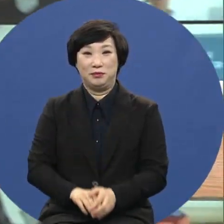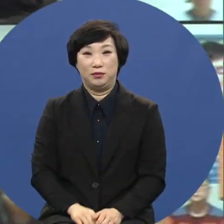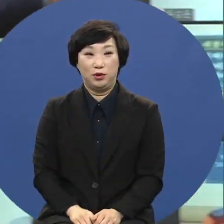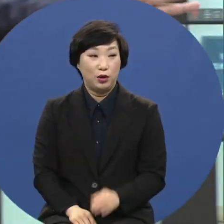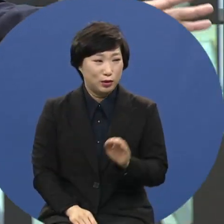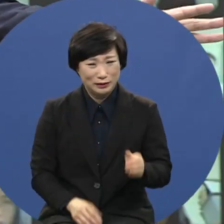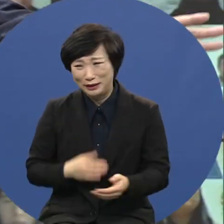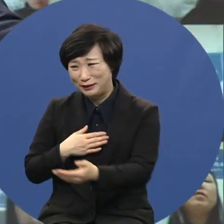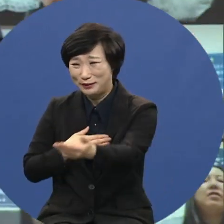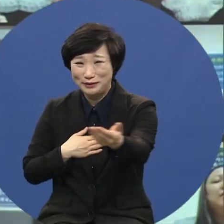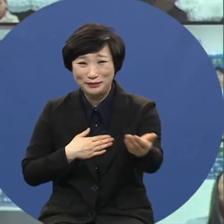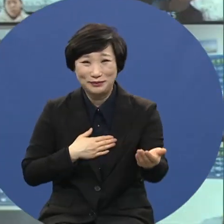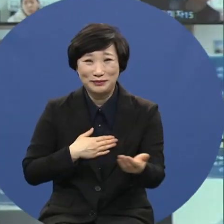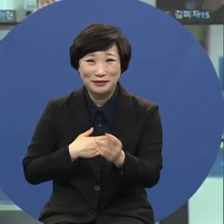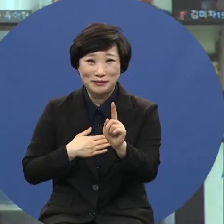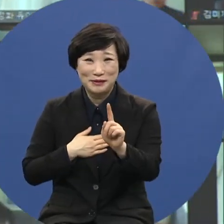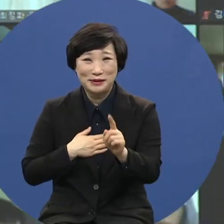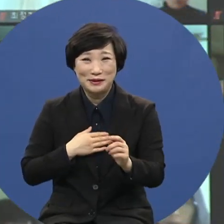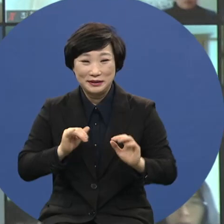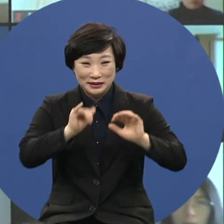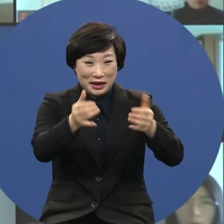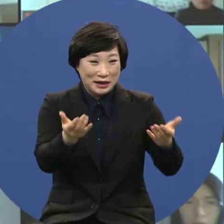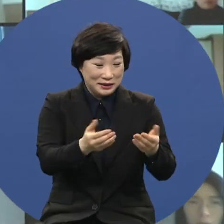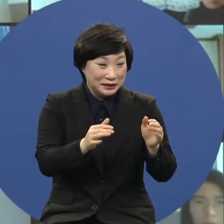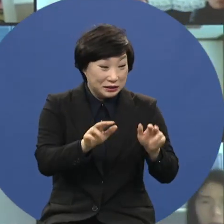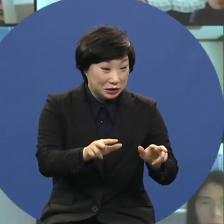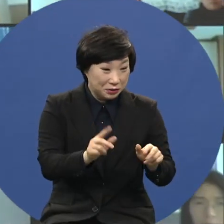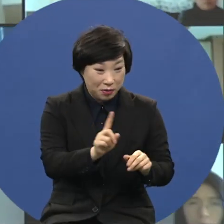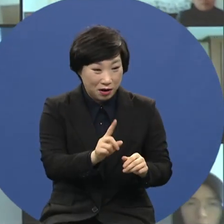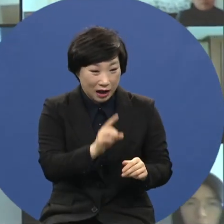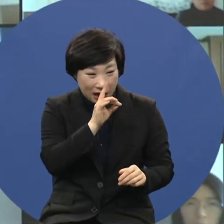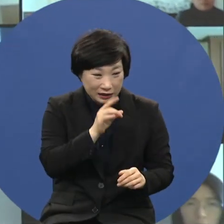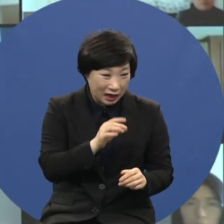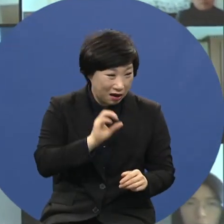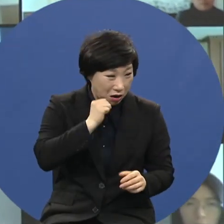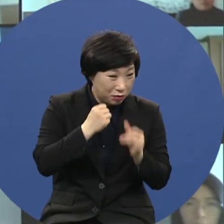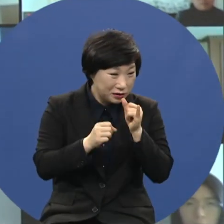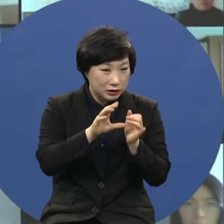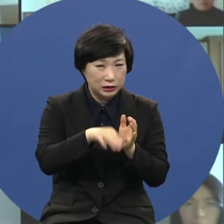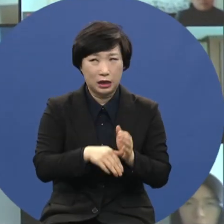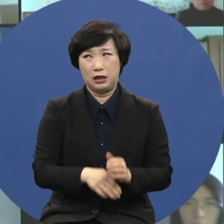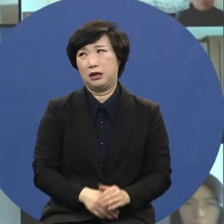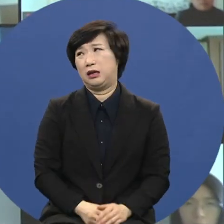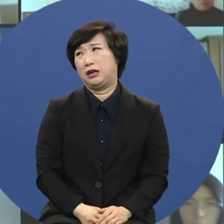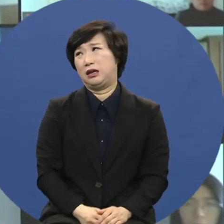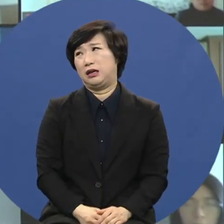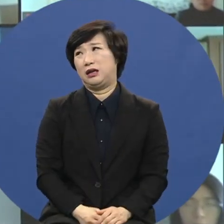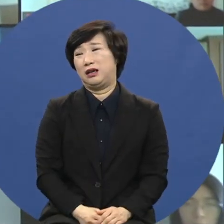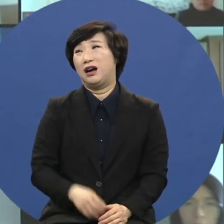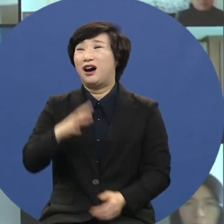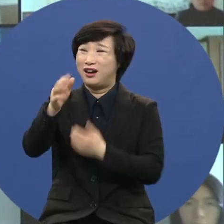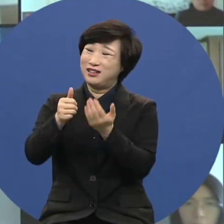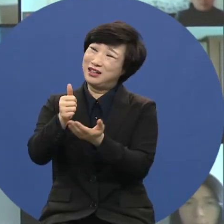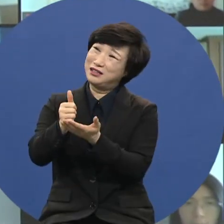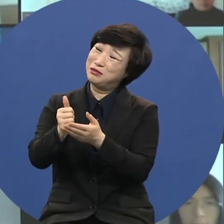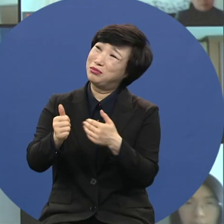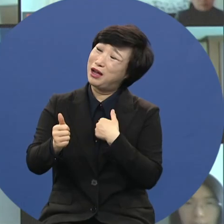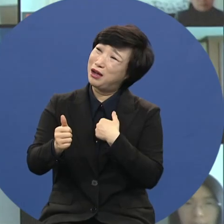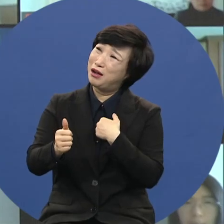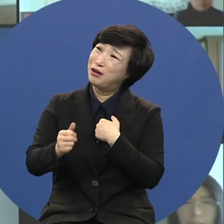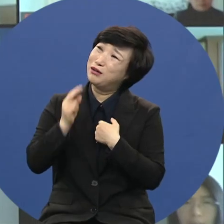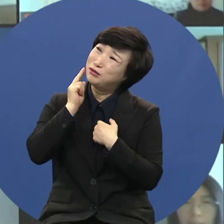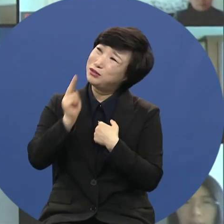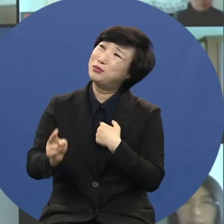근데 여러분들은 세상 것이 지금 무엇이 안 되면 하나님이 참 나에게